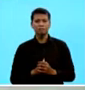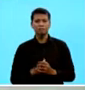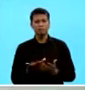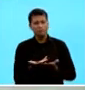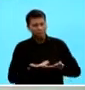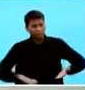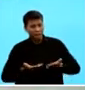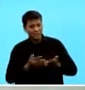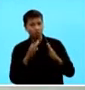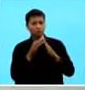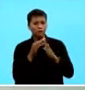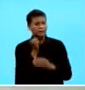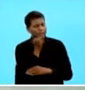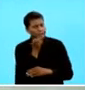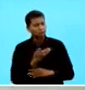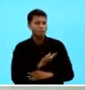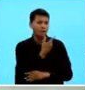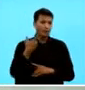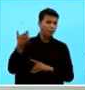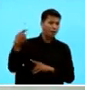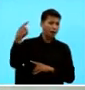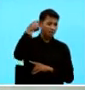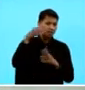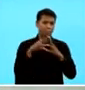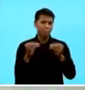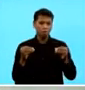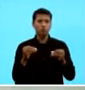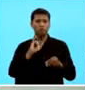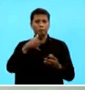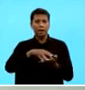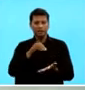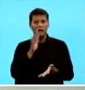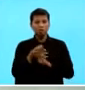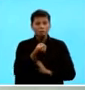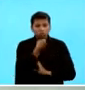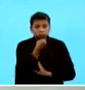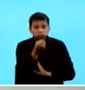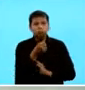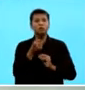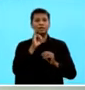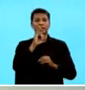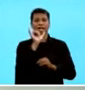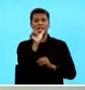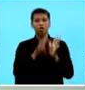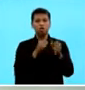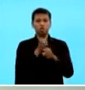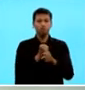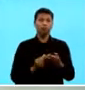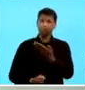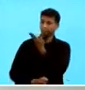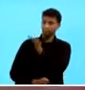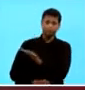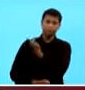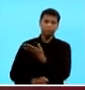Lalu bagaimana suasana di rumah duka korban penembakan di Depok, Jawa Barat? Kita bergabung dengan kontributor iNews, Iyung Rizky di sana. Selamat siang,